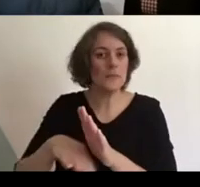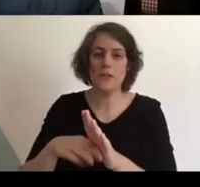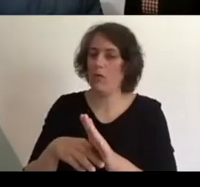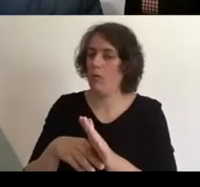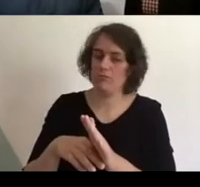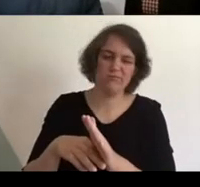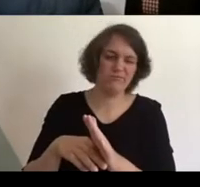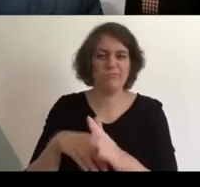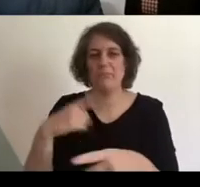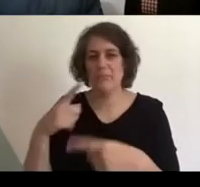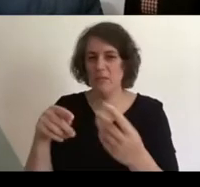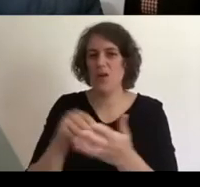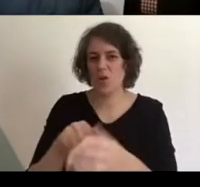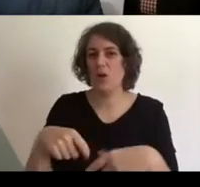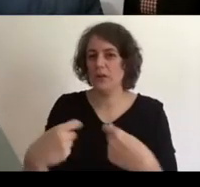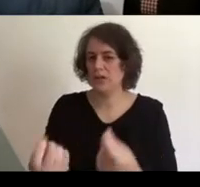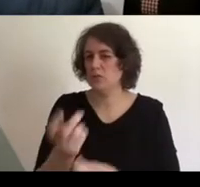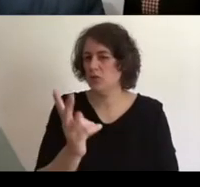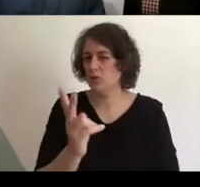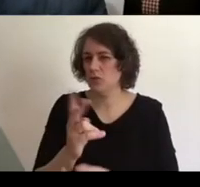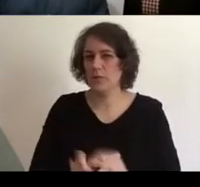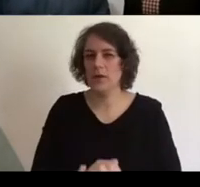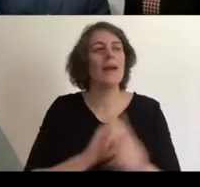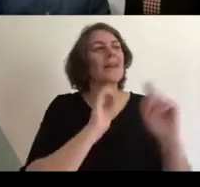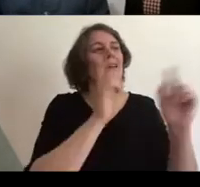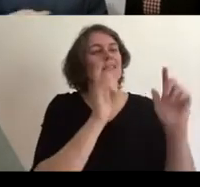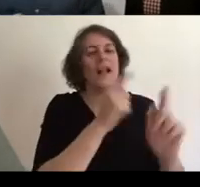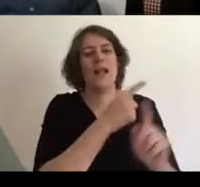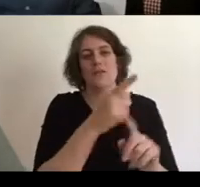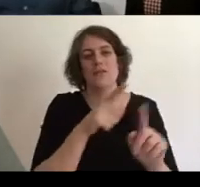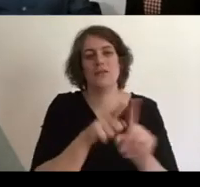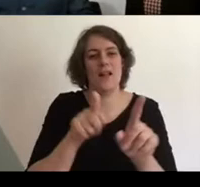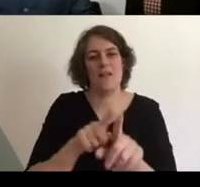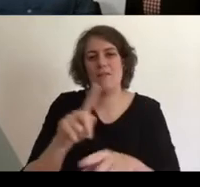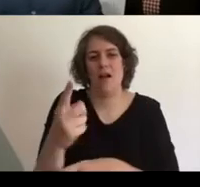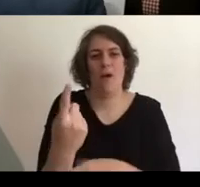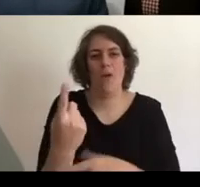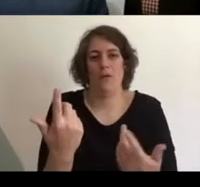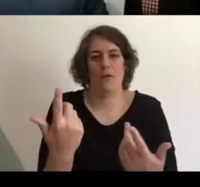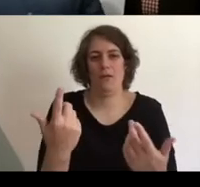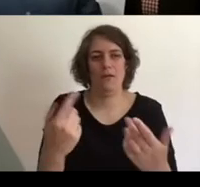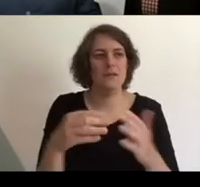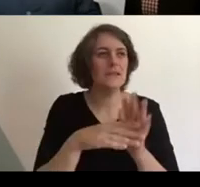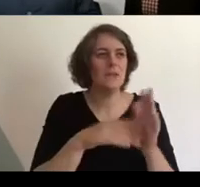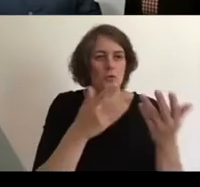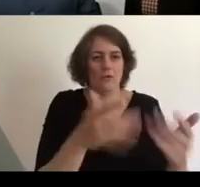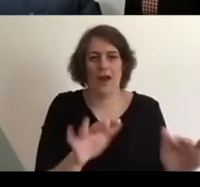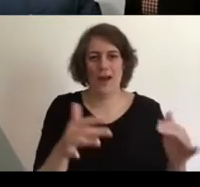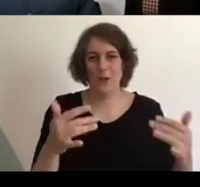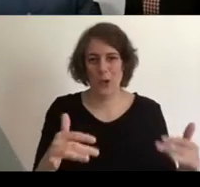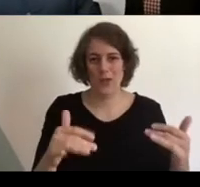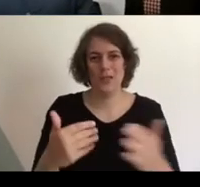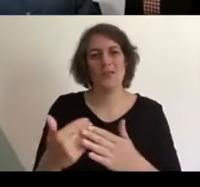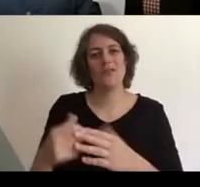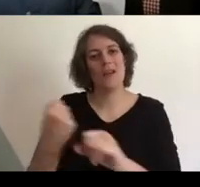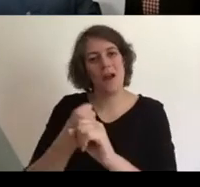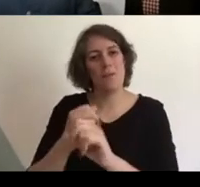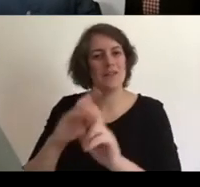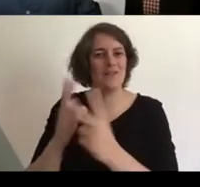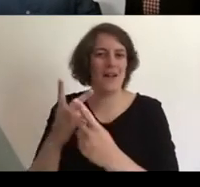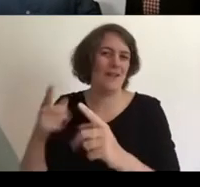ist in der Gesellschaft genauso wenig diskriminierungsfrei. Und deswegen arbeiten wir ja auch an